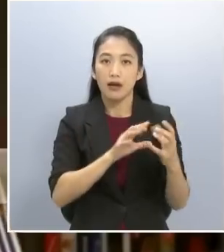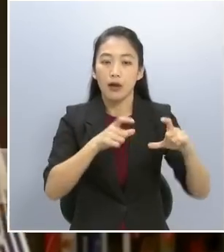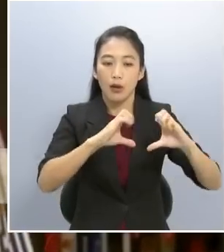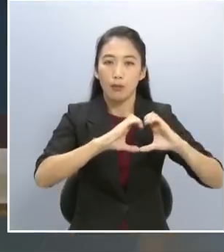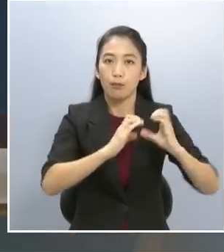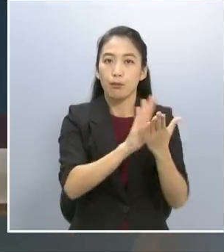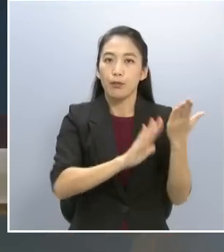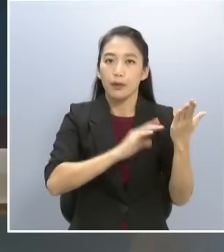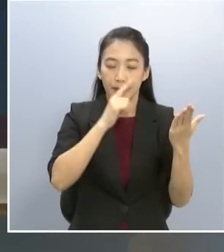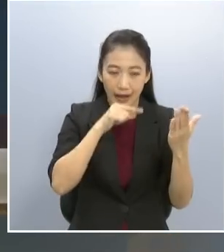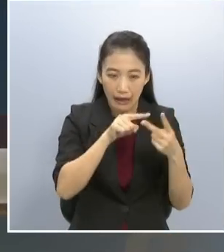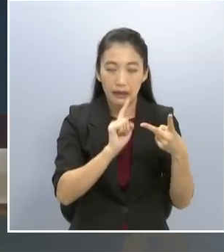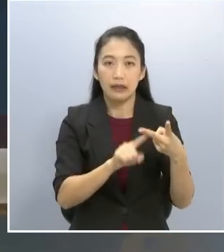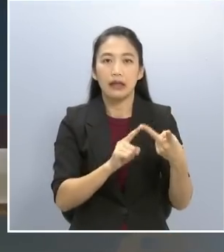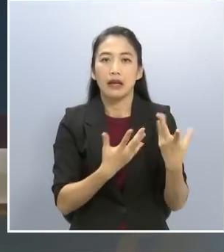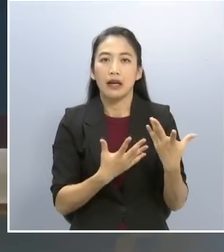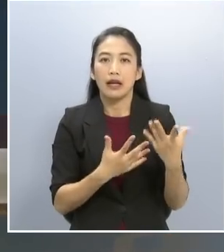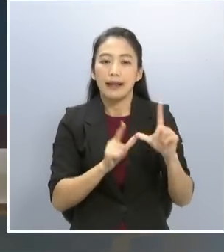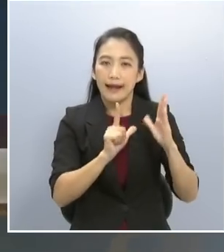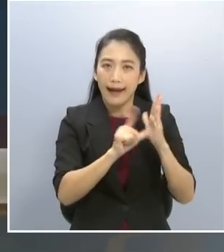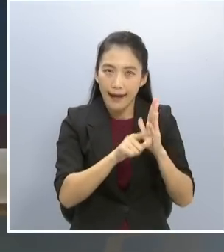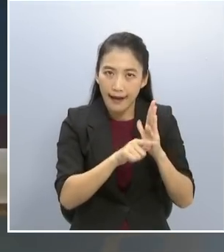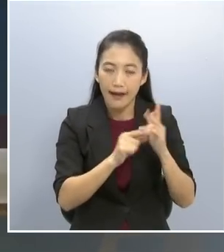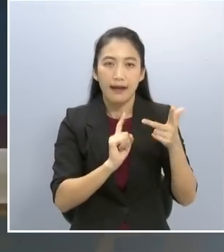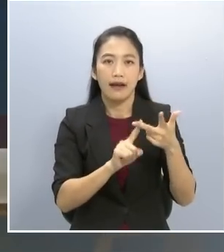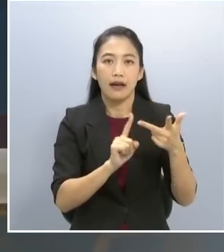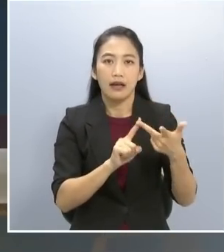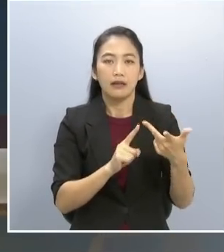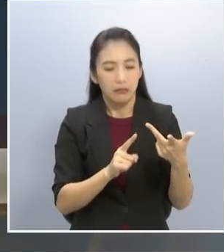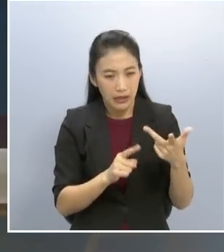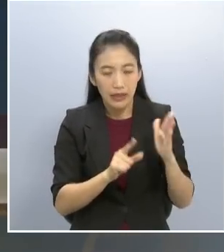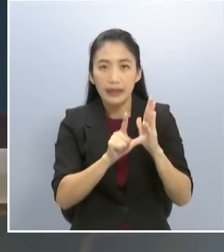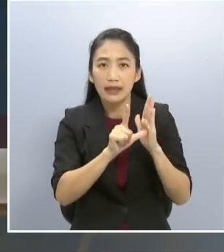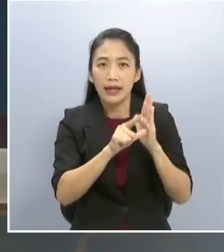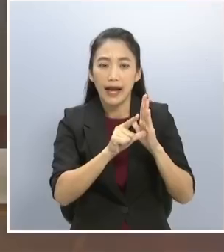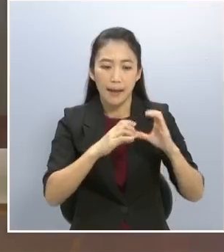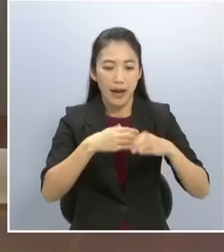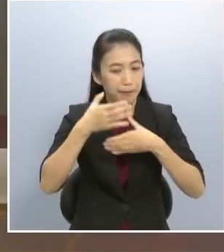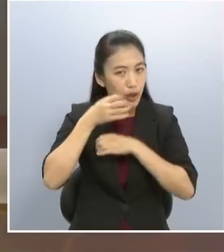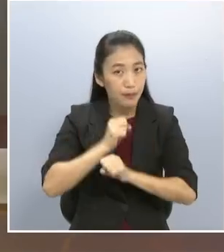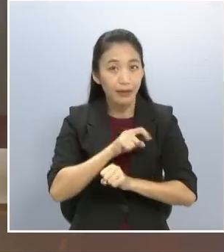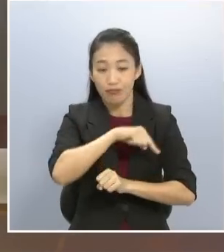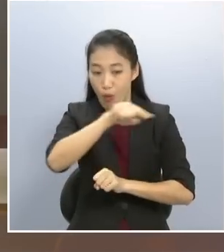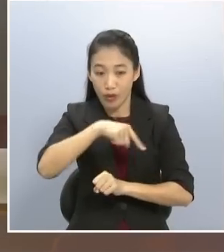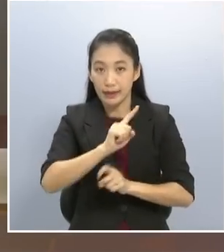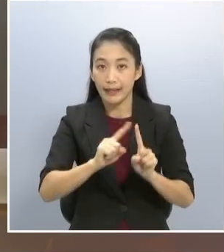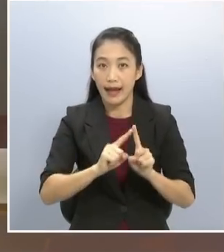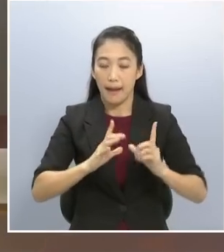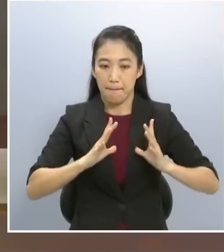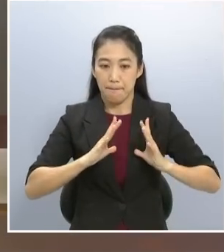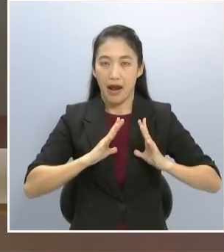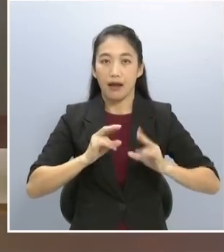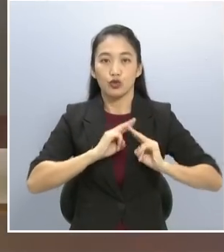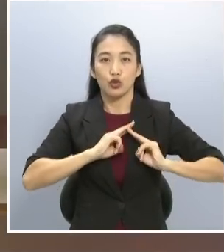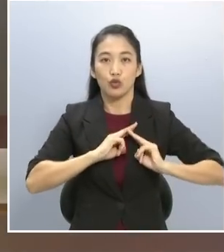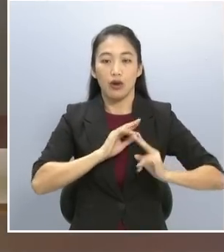ชิดชอบเลขาธิการพรรคภูมิใจไทยมีคุณเฉลิมชัยศรีอ่อนด้วยเลยค่ะที่การพรรคประชาธิปัตย์เดินทางไปพักผ่อนส่วนตัวหลังการเลือกตั้ง